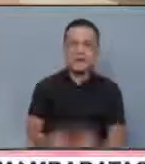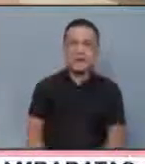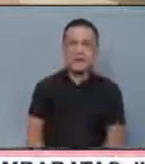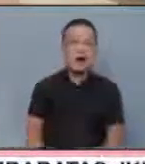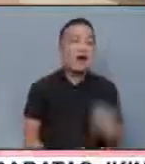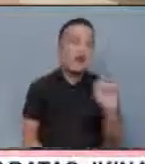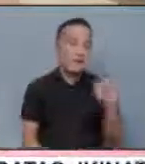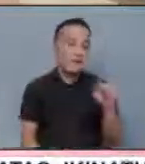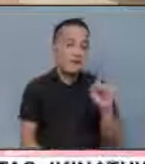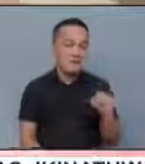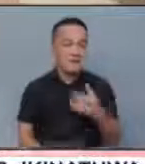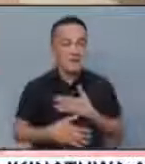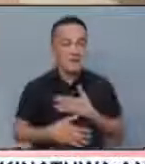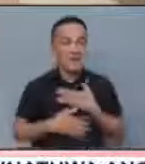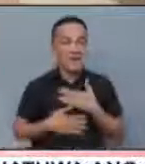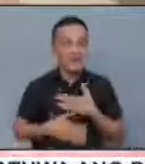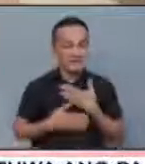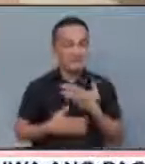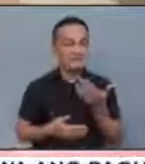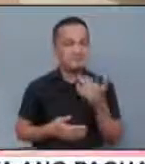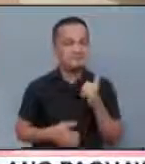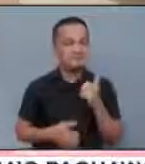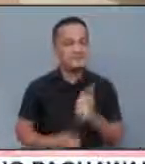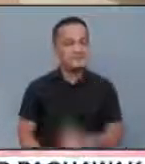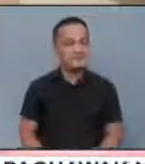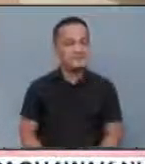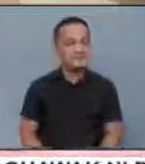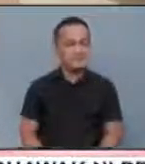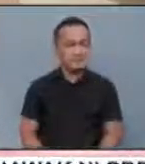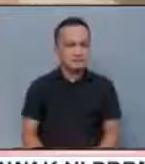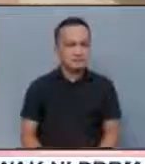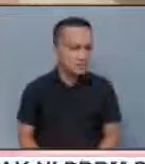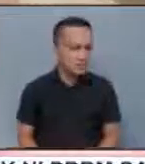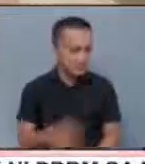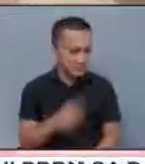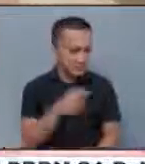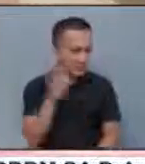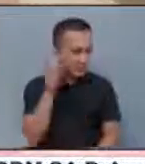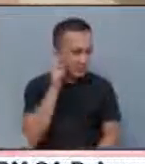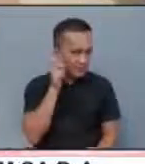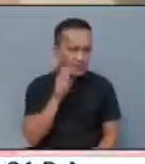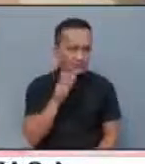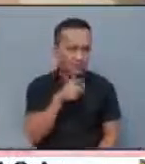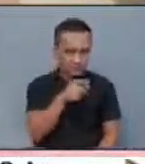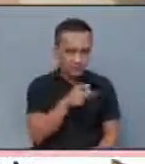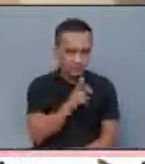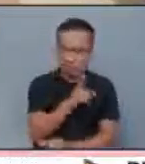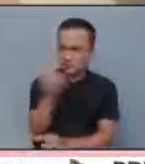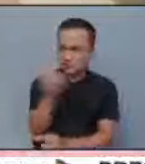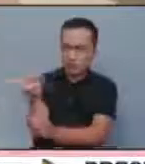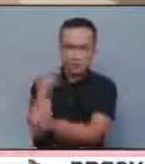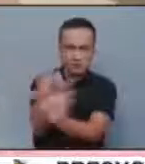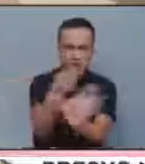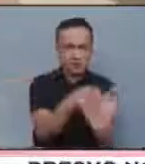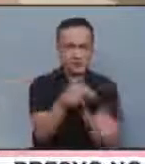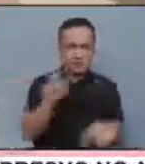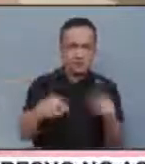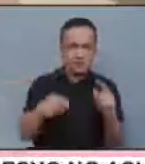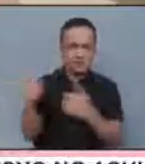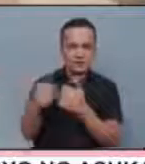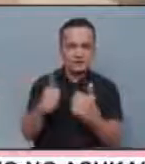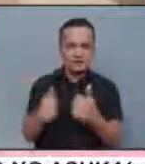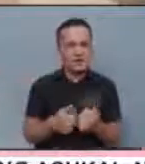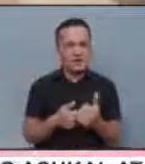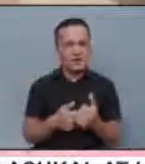naman pala, oo. Eh balita rin namin, sumasali kayo sa iba't ibang competitions, ha? Eh paano po kayo nagsimulang sumali sa